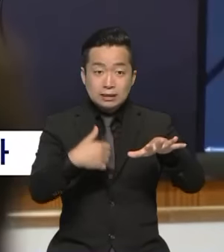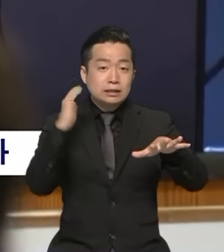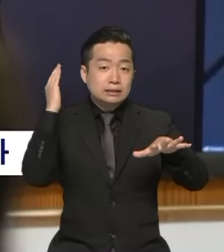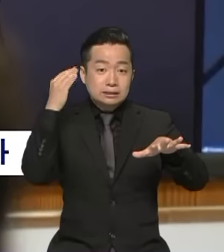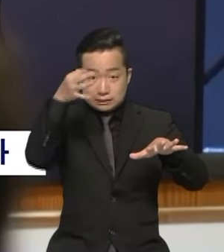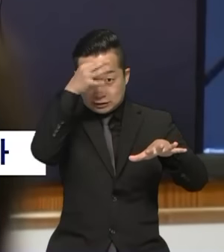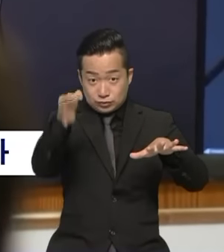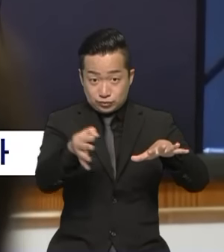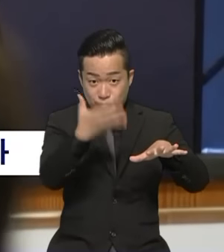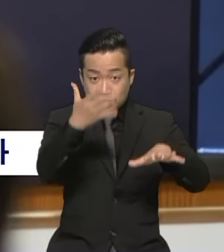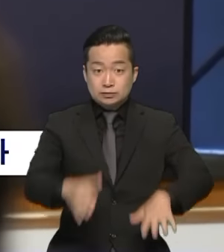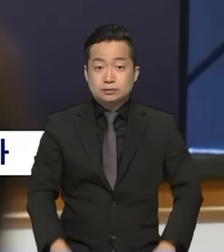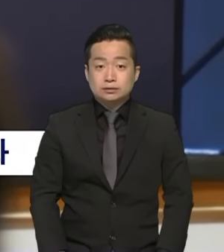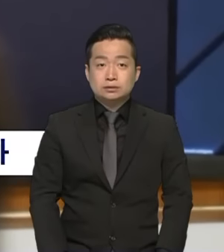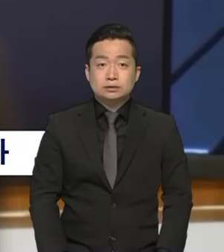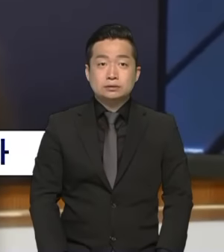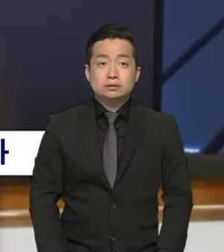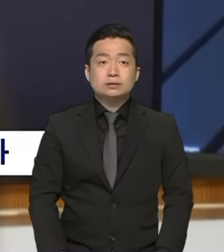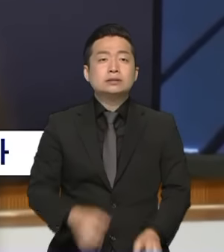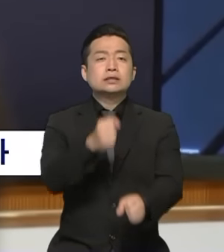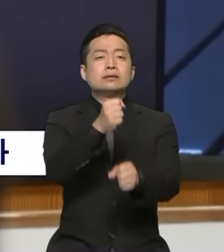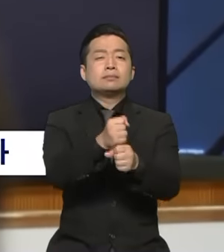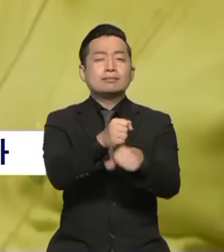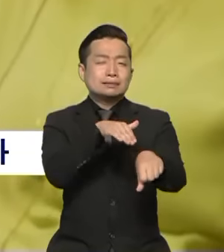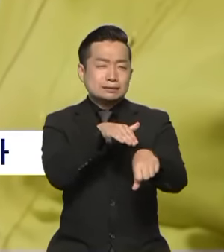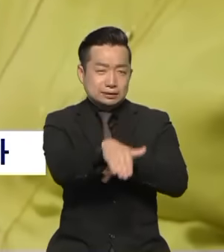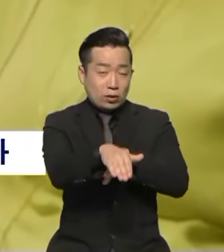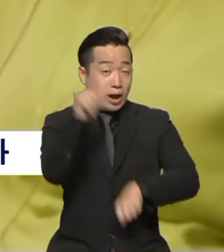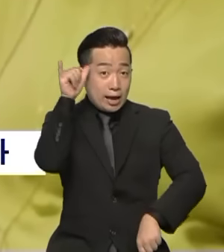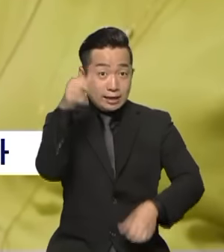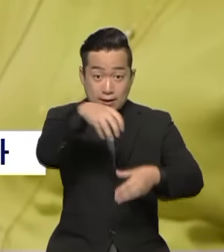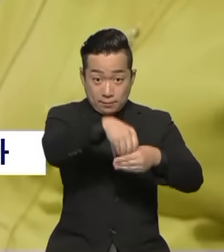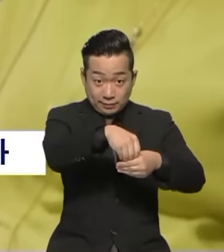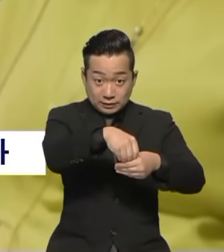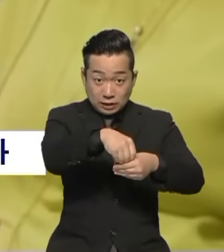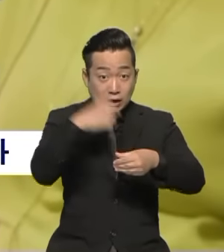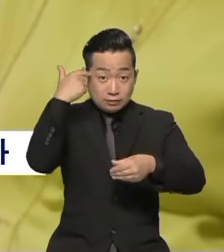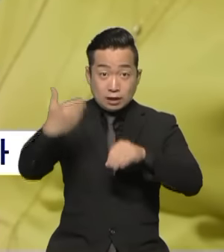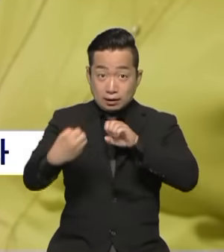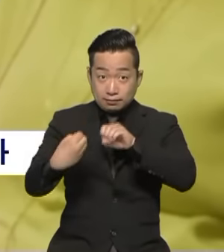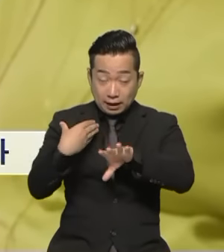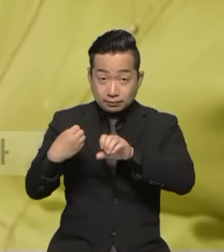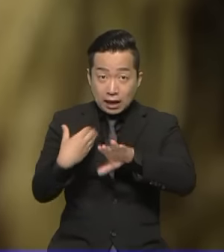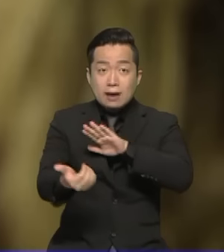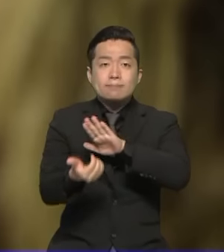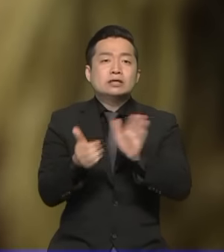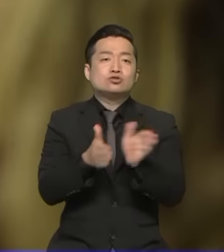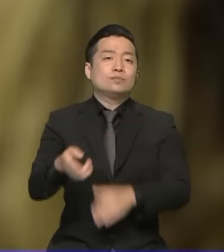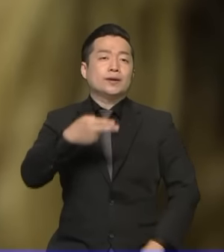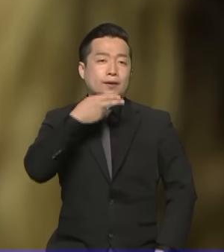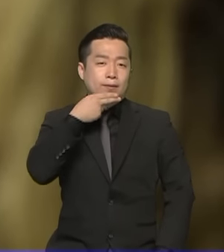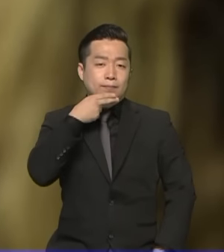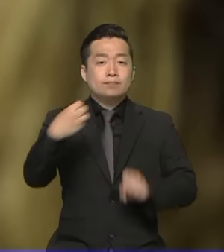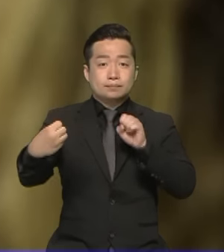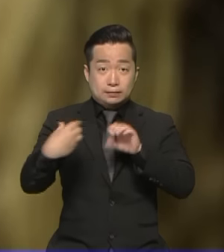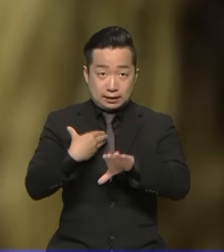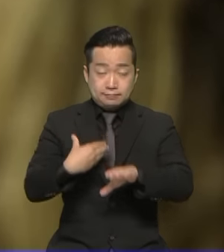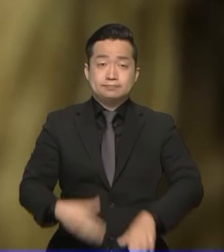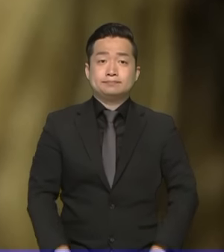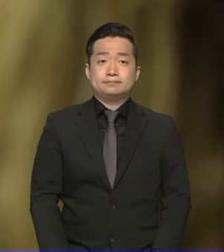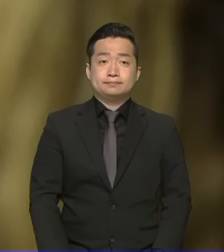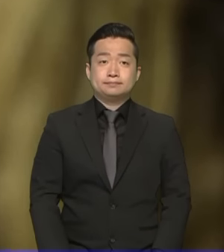버전의 생성형 AI를 탑재했으며 질문에 대한 사전 학습은 없는 상태에서 답변을